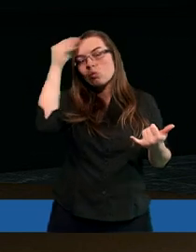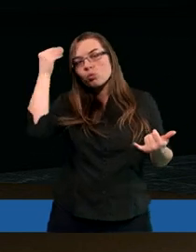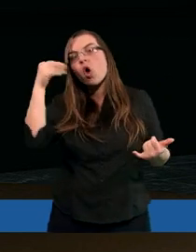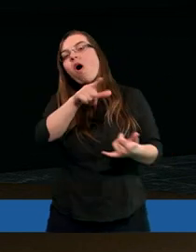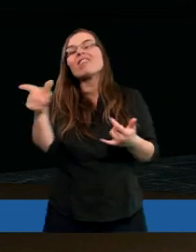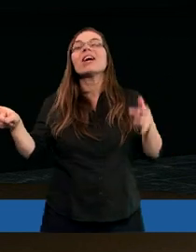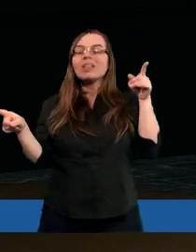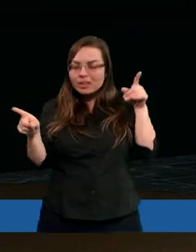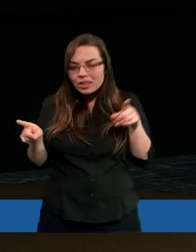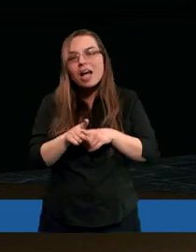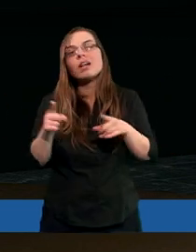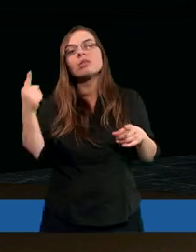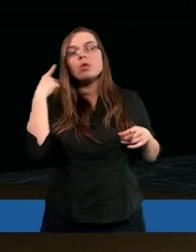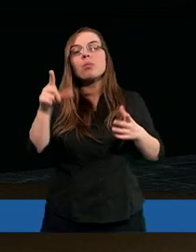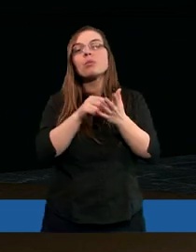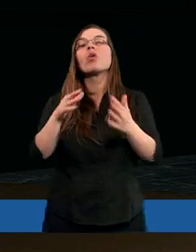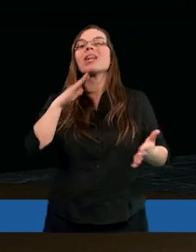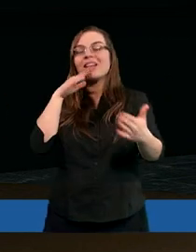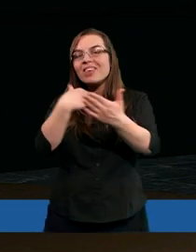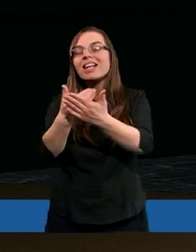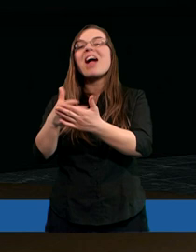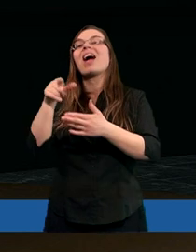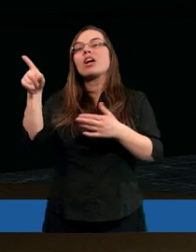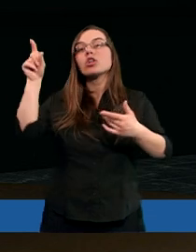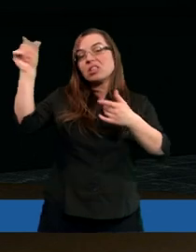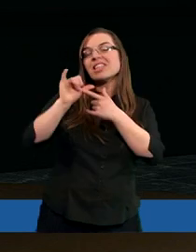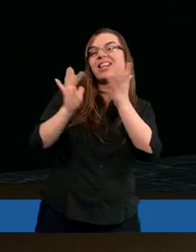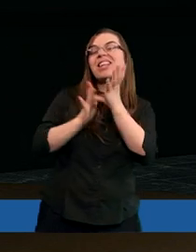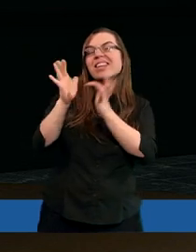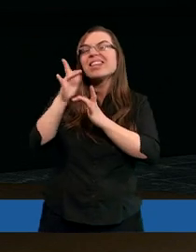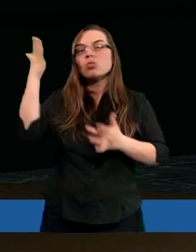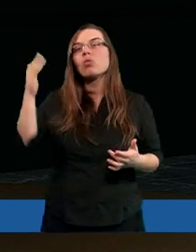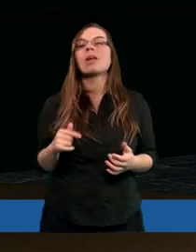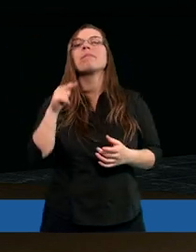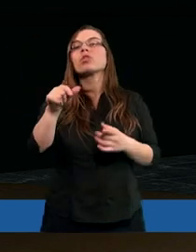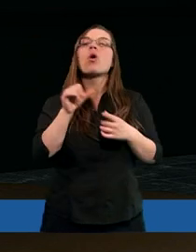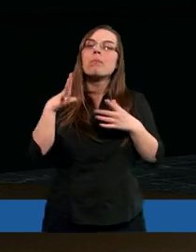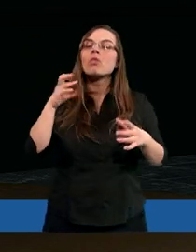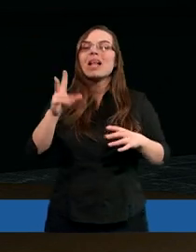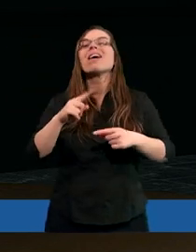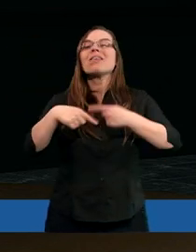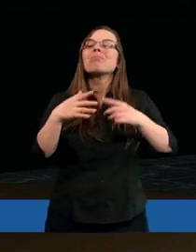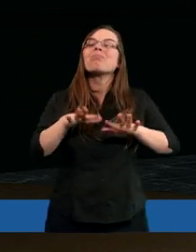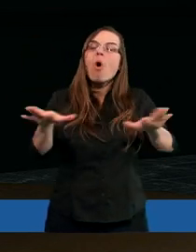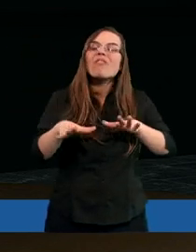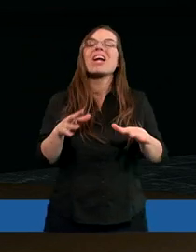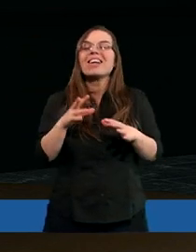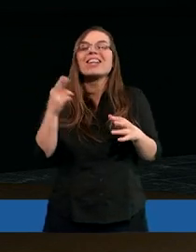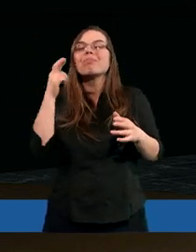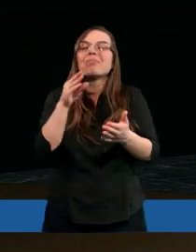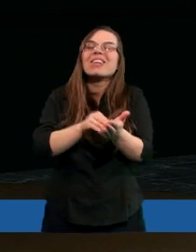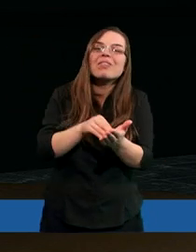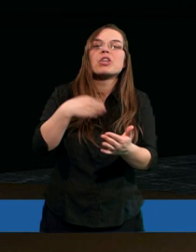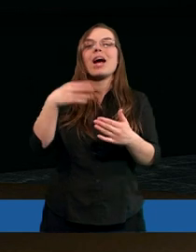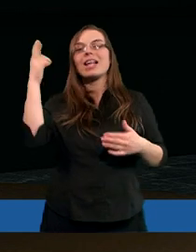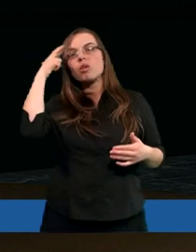Piotr zapewne też to słyszał, może też to mówił. Czyli to było takie powszechne zrozumienie apostołów.